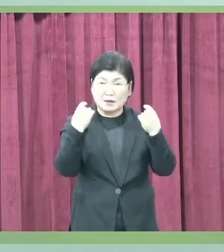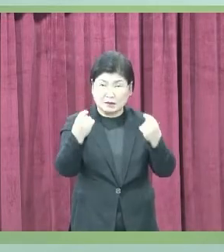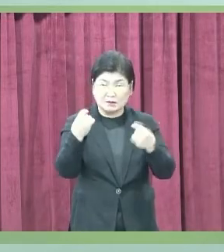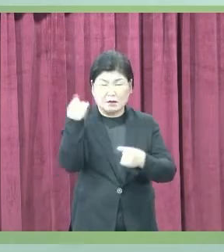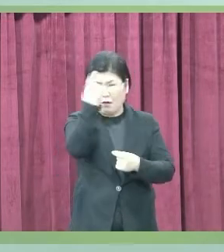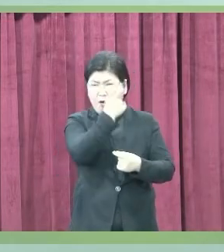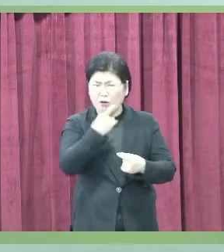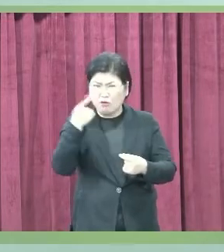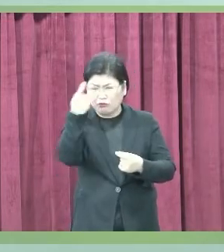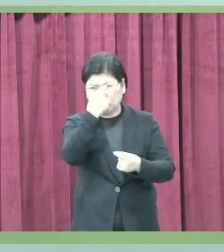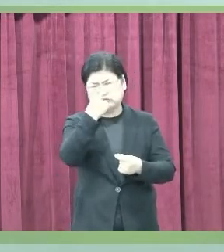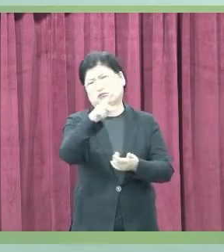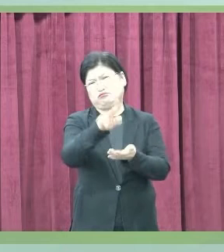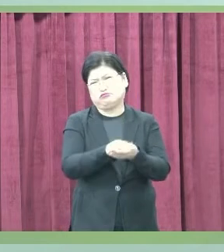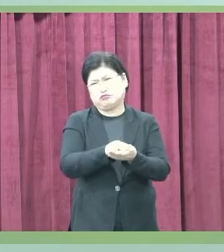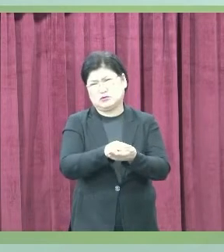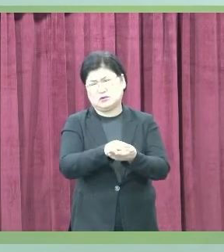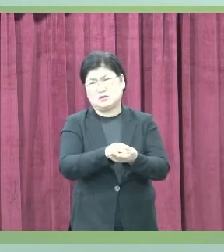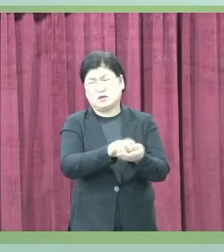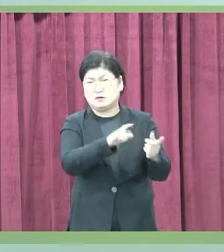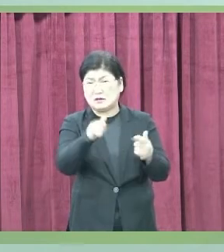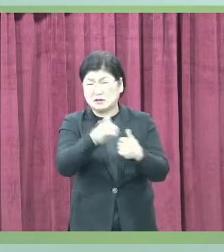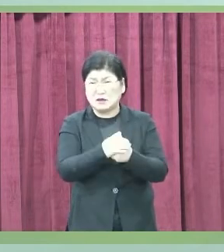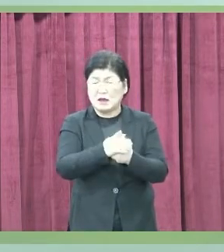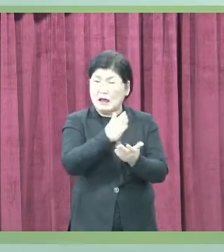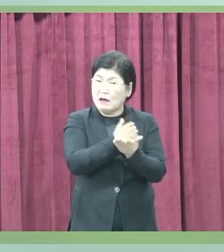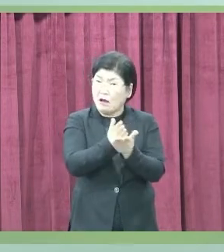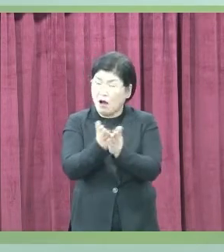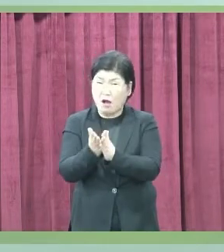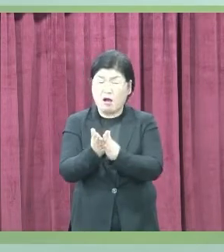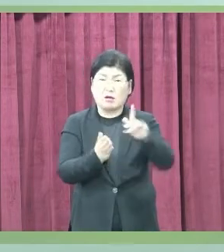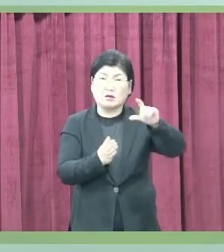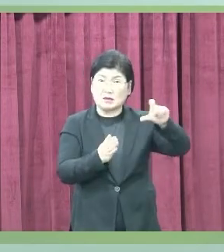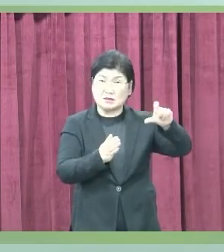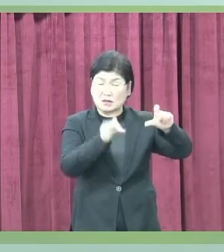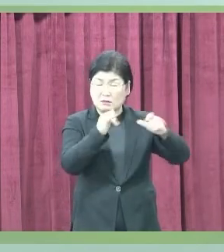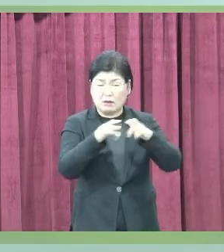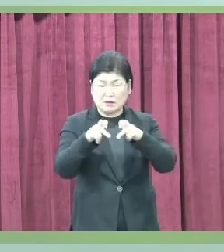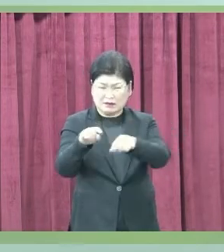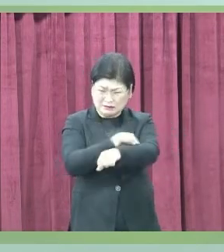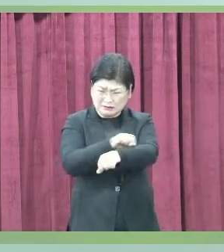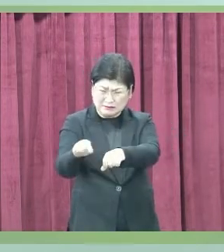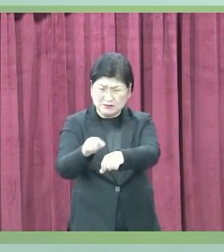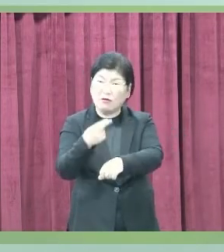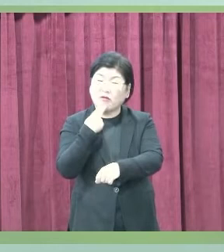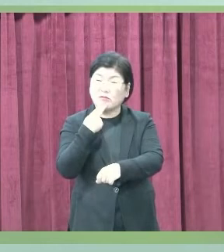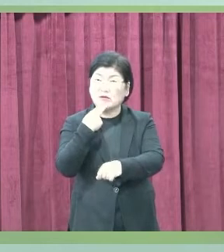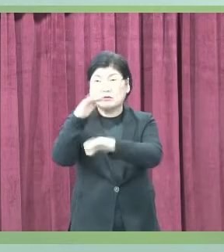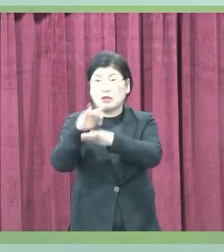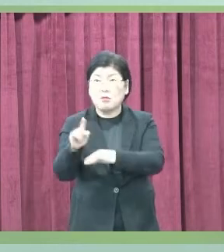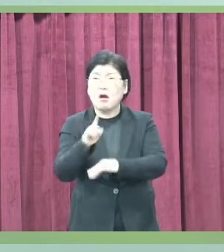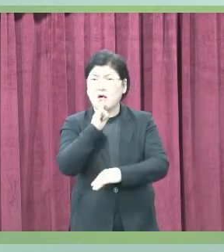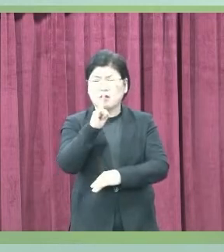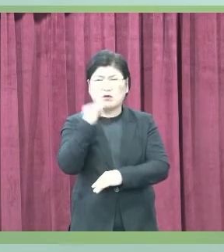장애. 그러니까 저희가 봤을 때 15가지 장애 유형 중에서 가장 장애와 관련된 특성이 나타나지 않는 그룹이